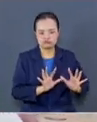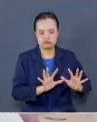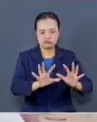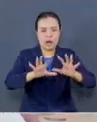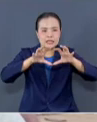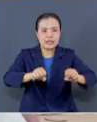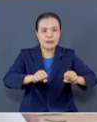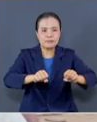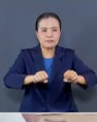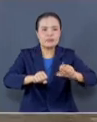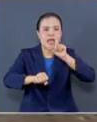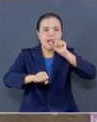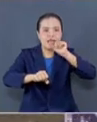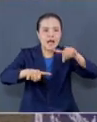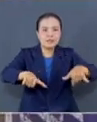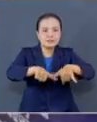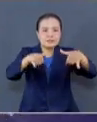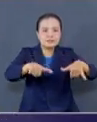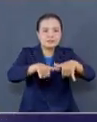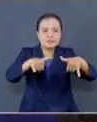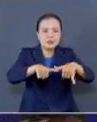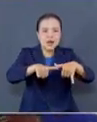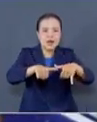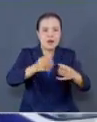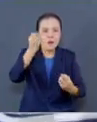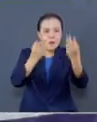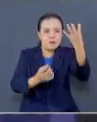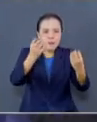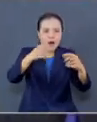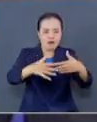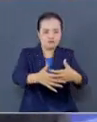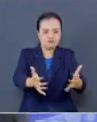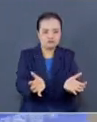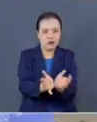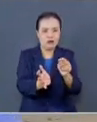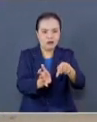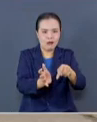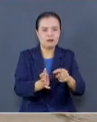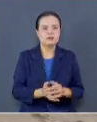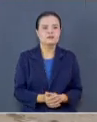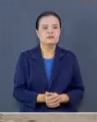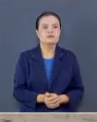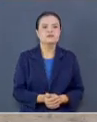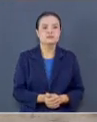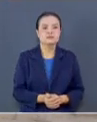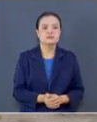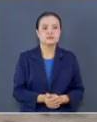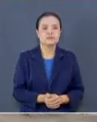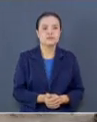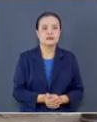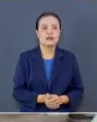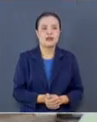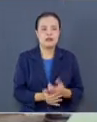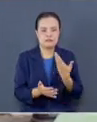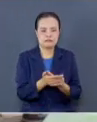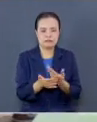าจับบ่อนการพนันไก่ชนบริเวณข้างป่าละเมาะครับหมู่บ้านหนองหินอำเภอหนอนอำเภอดอนมดแดงครับปรากฏเซียนพนันนับ